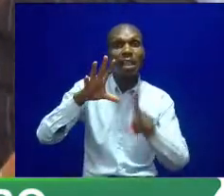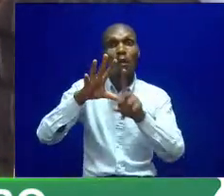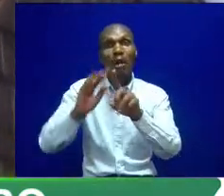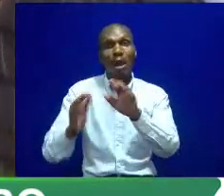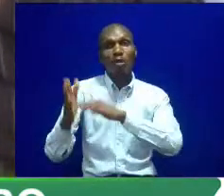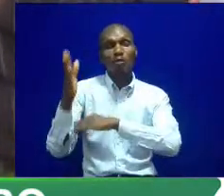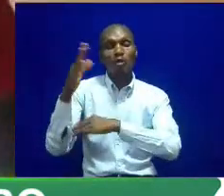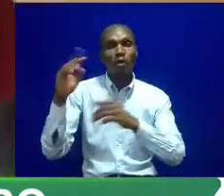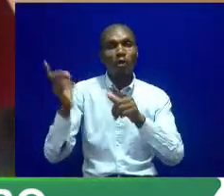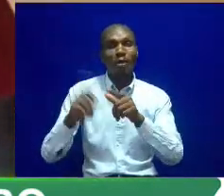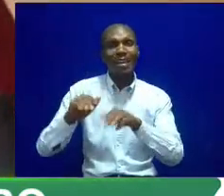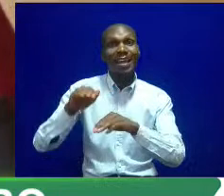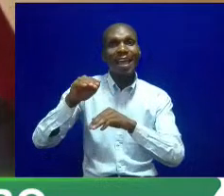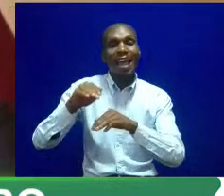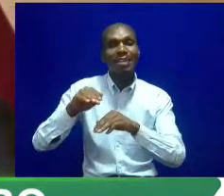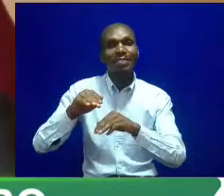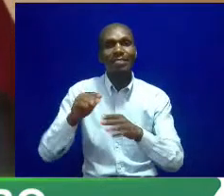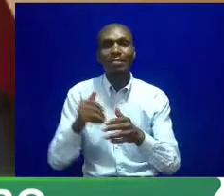Kaba maangi.